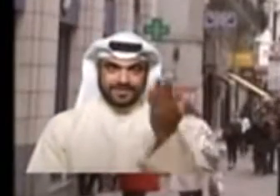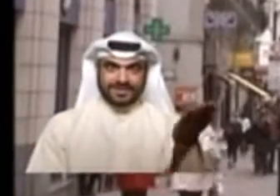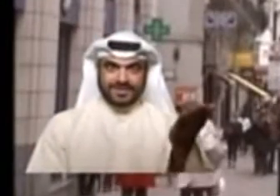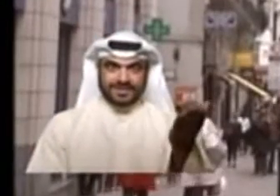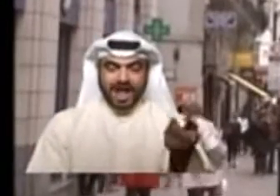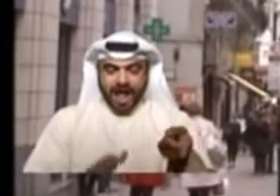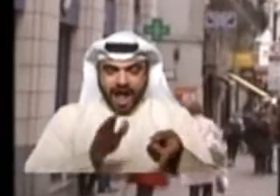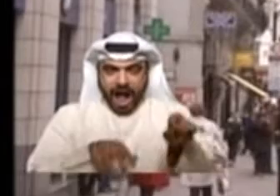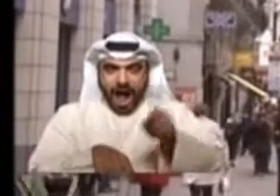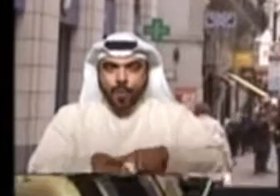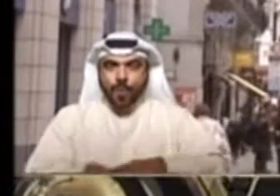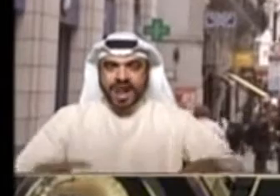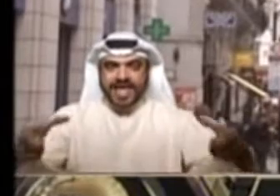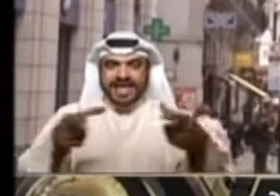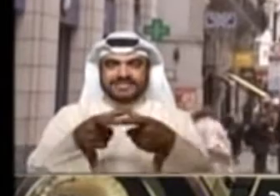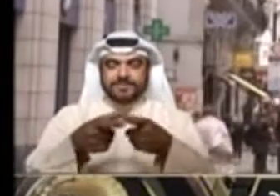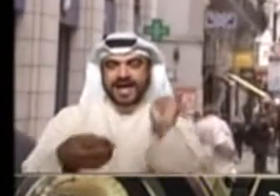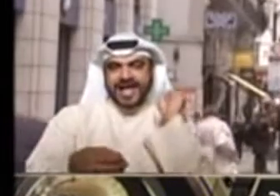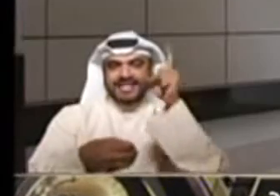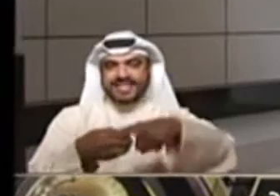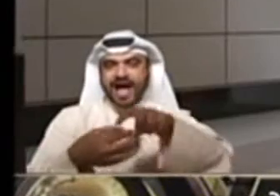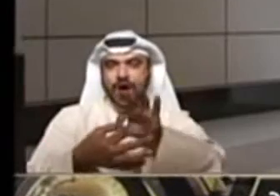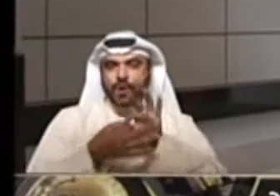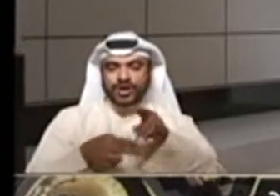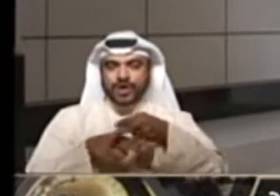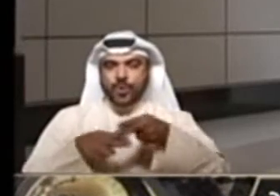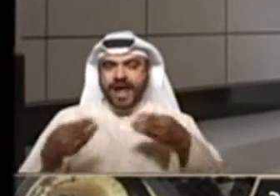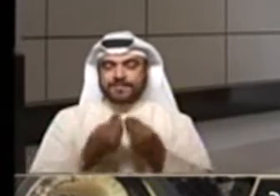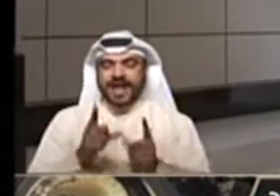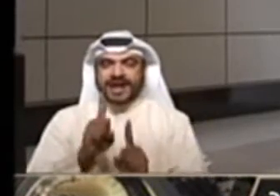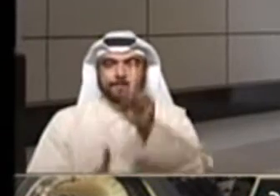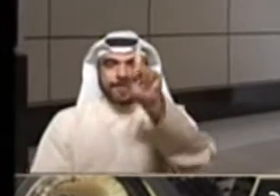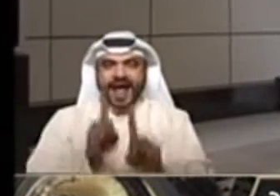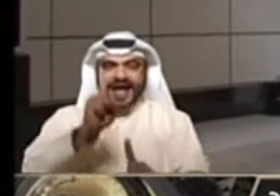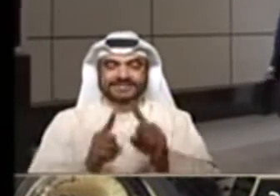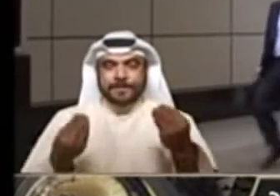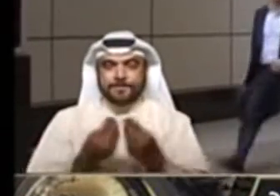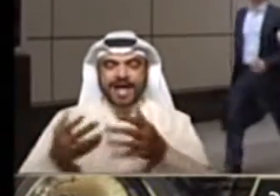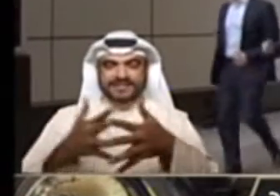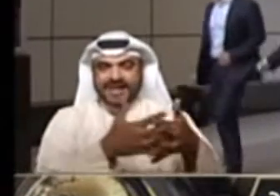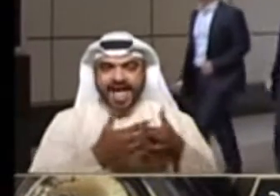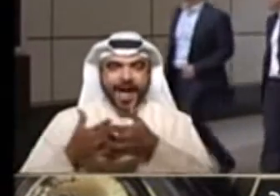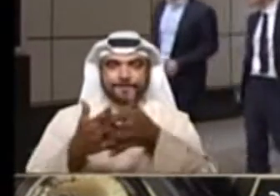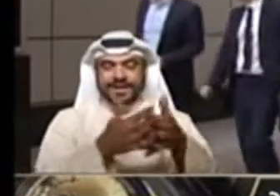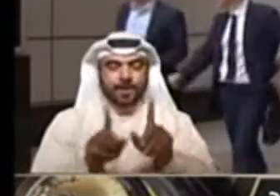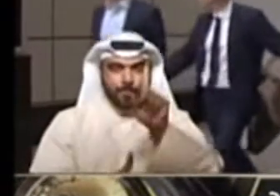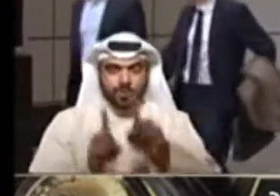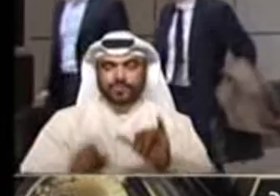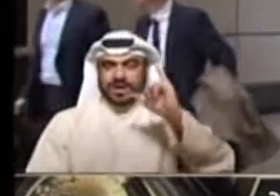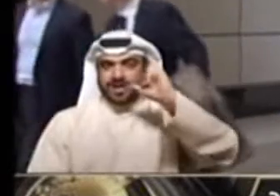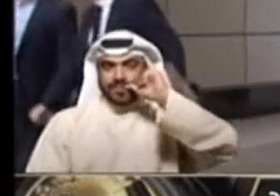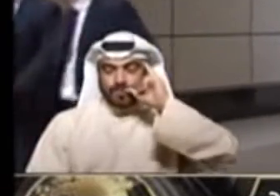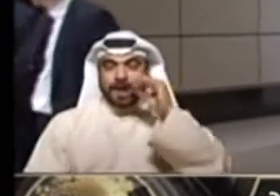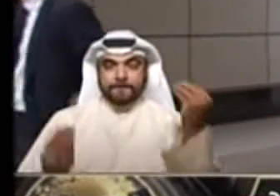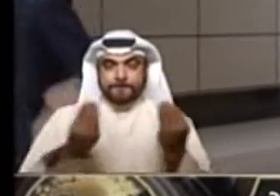جولة ترويجية بالتعاون مع مؤسسة الخدمات المالية الأمريكية جولدمان ساكس، عقدت بورصة الكويت وأكثر من 7